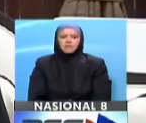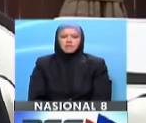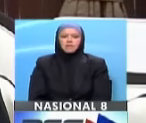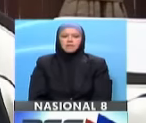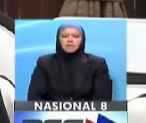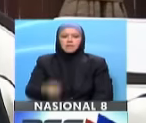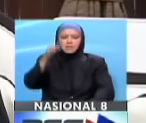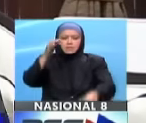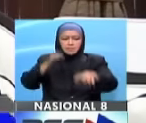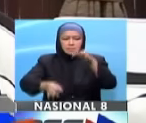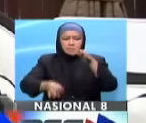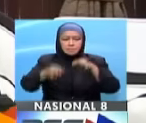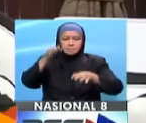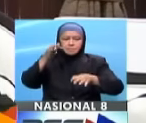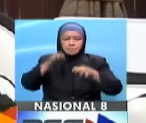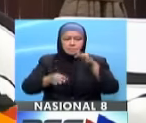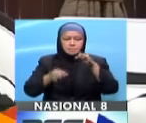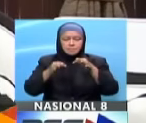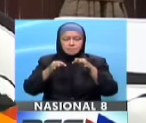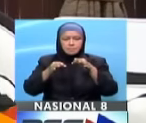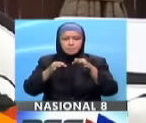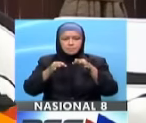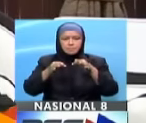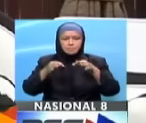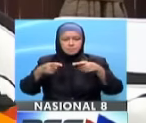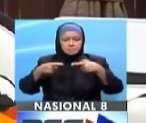Jika penjanaan kuasa